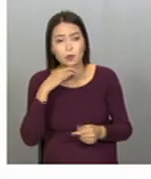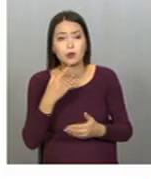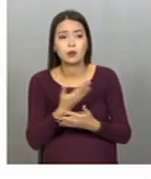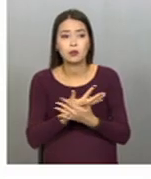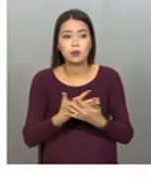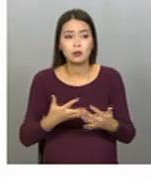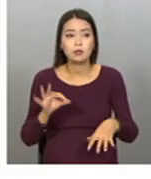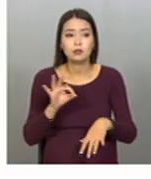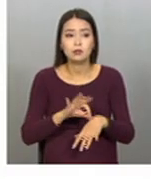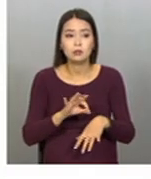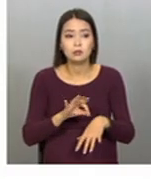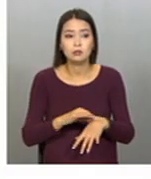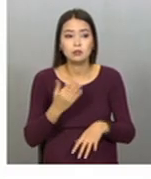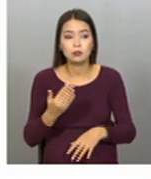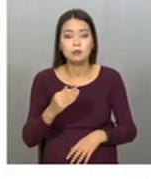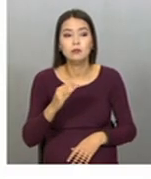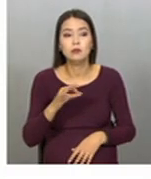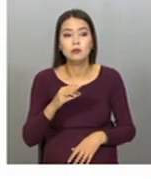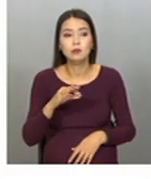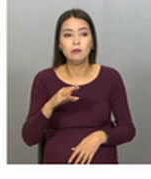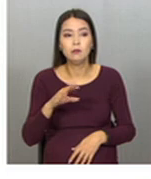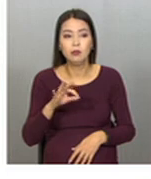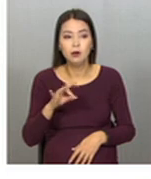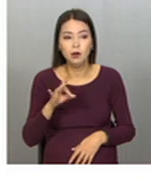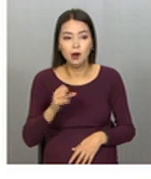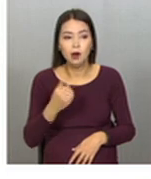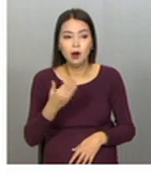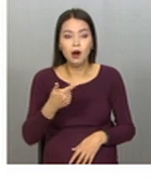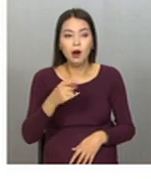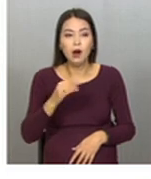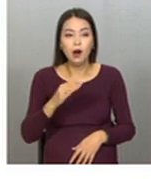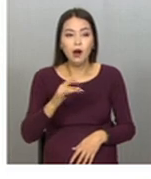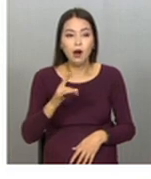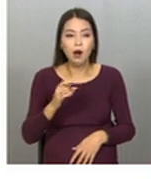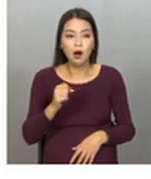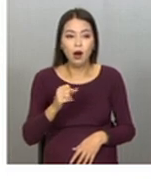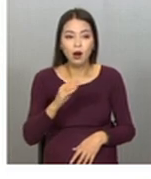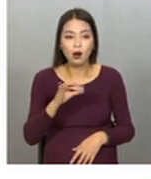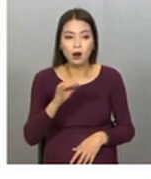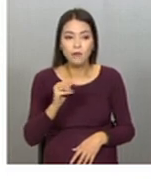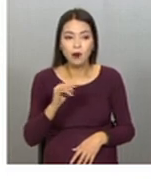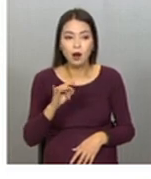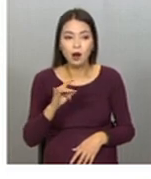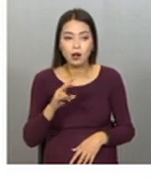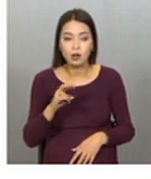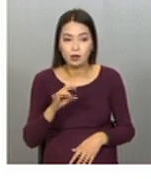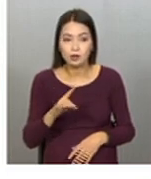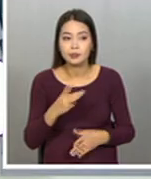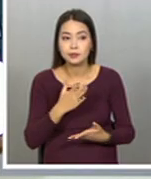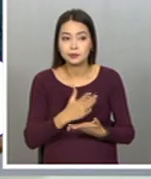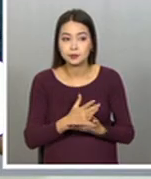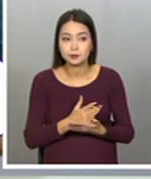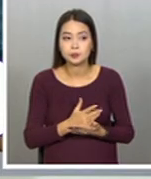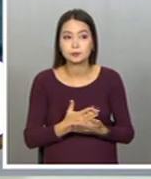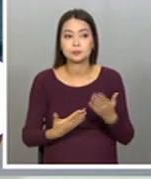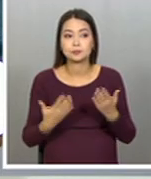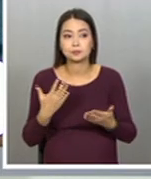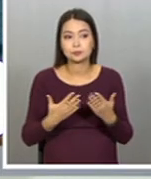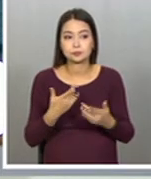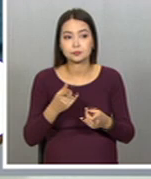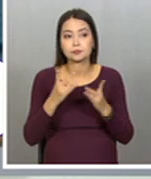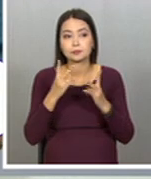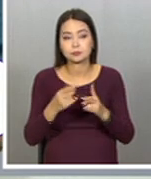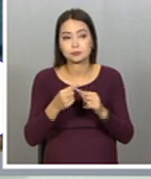бірі фитофтороз деп аталады. Ол фитофтора деп аталатын патогенді